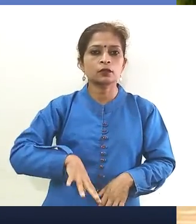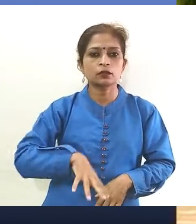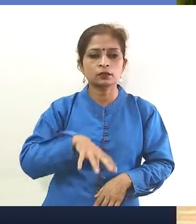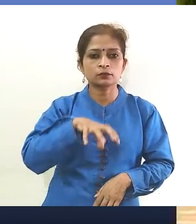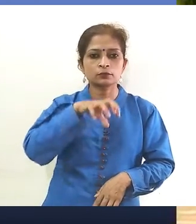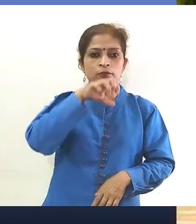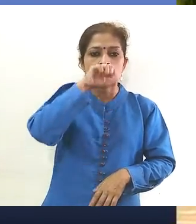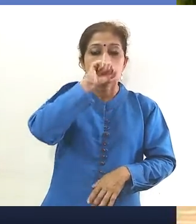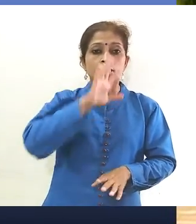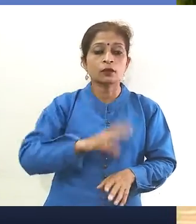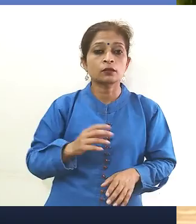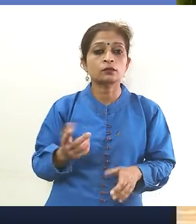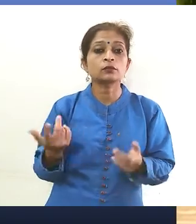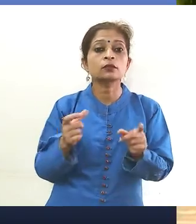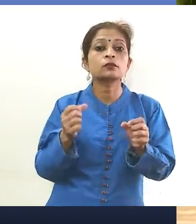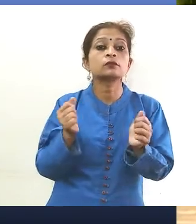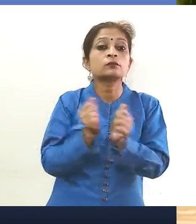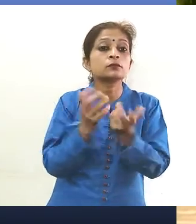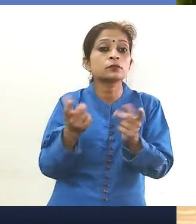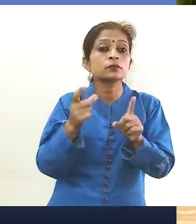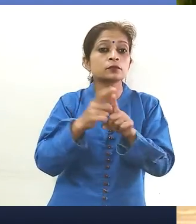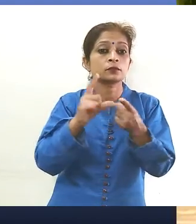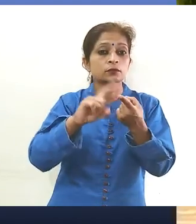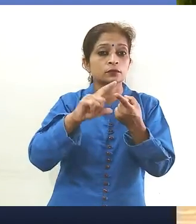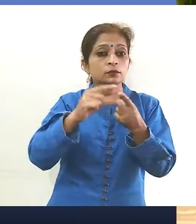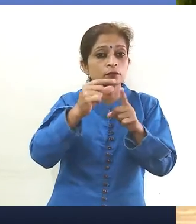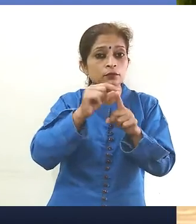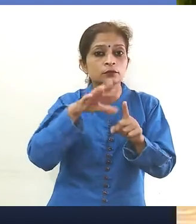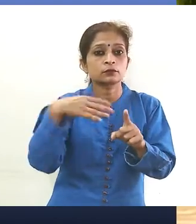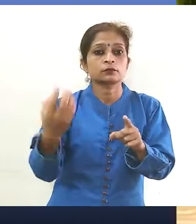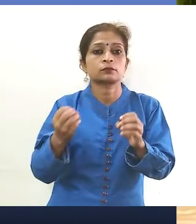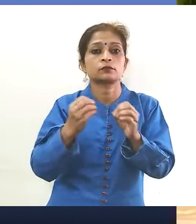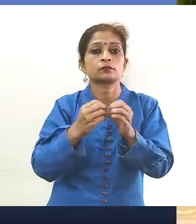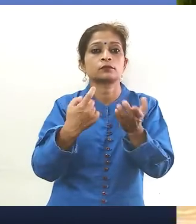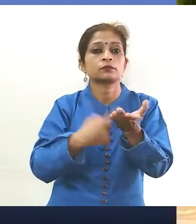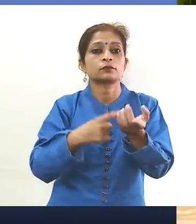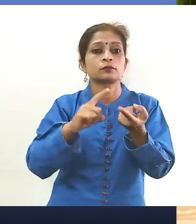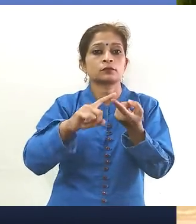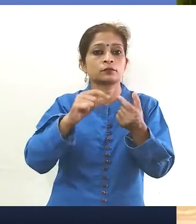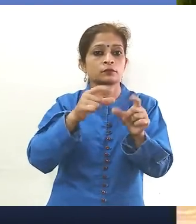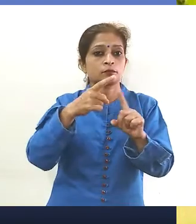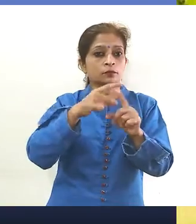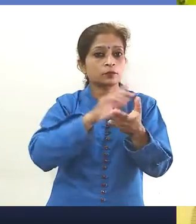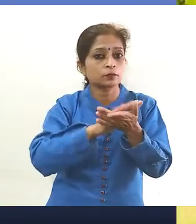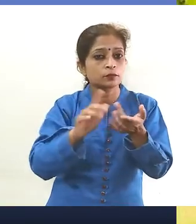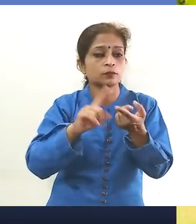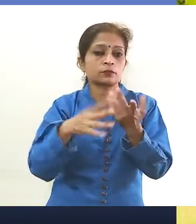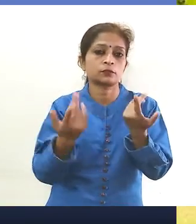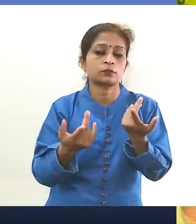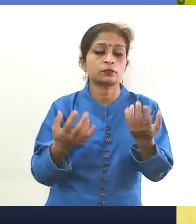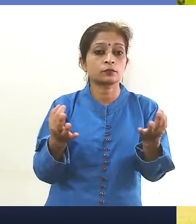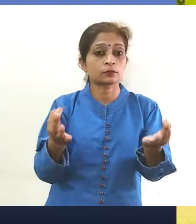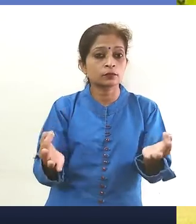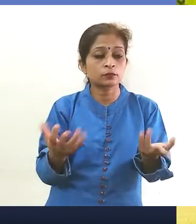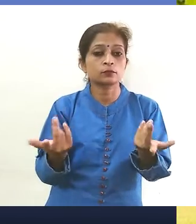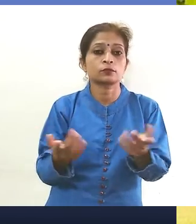बहुतों की बॉडी में बहुत स्टिफनेस होती है तो इससे बॉडी फ्लैक्सीबल हो जाती है और आसन करने के योग्य हमारा शरीर हो जाता